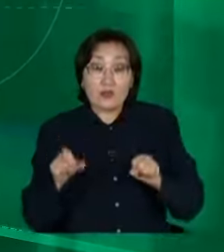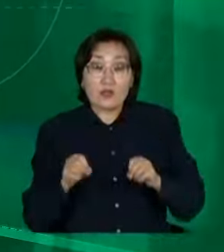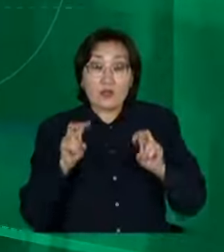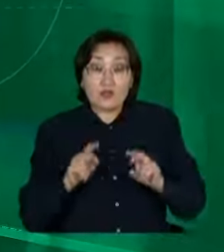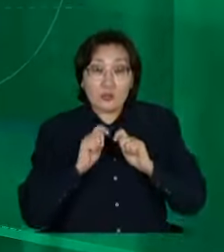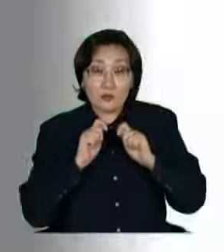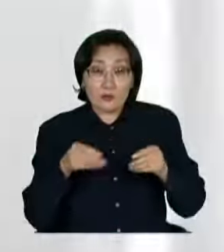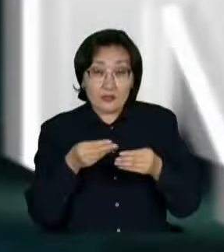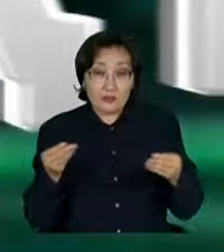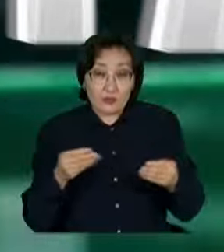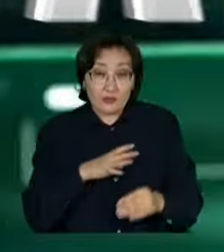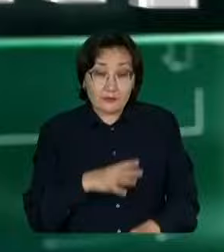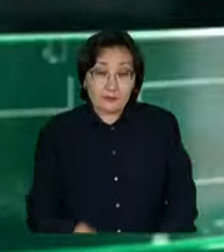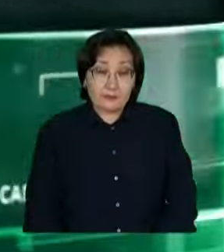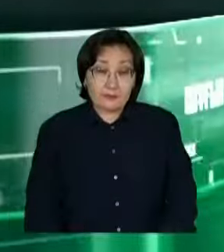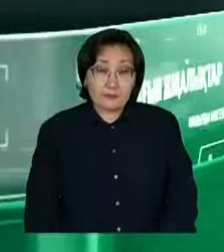етті.